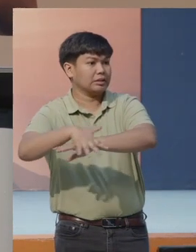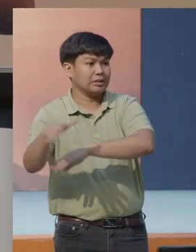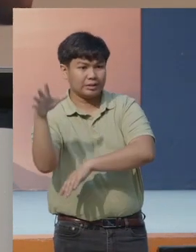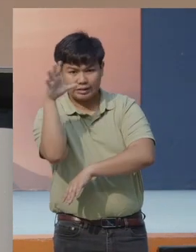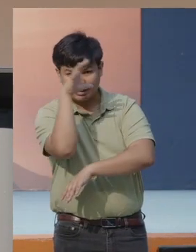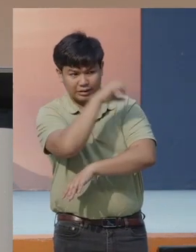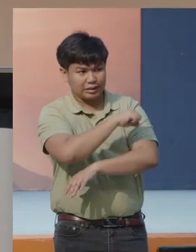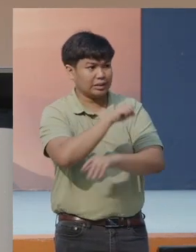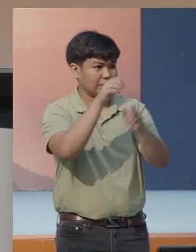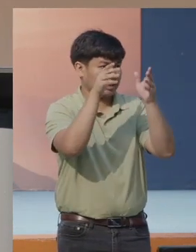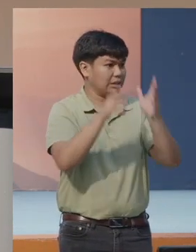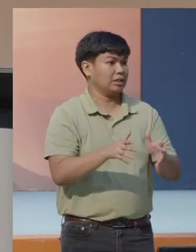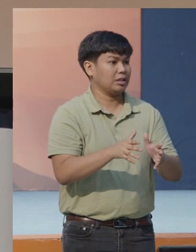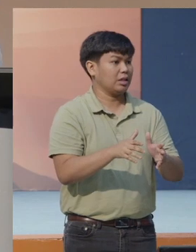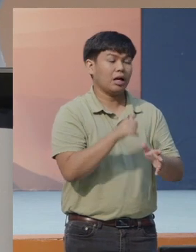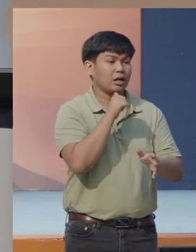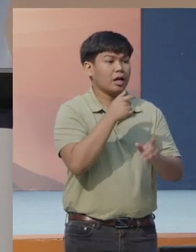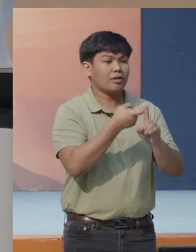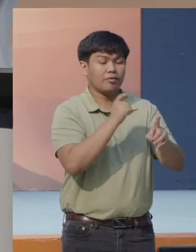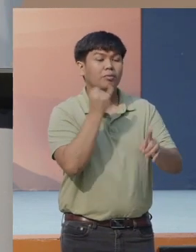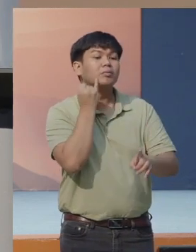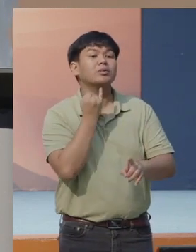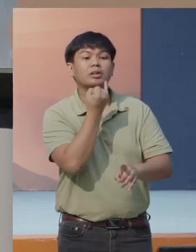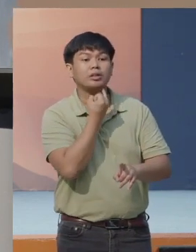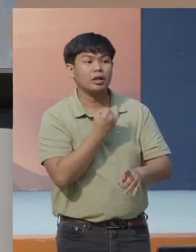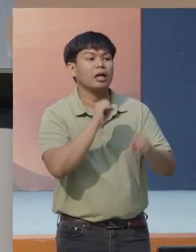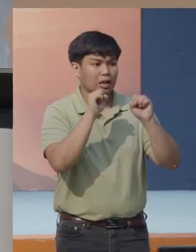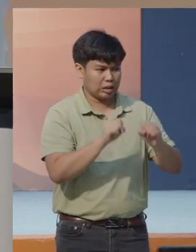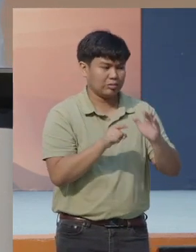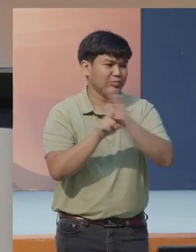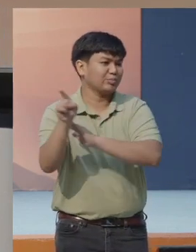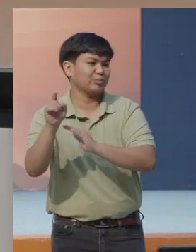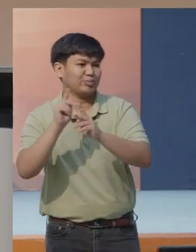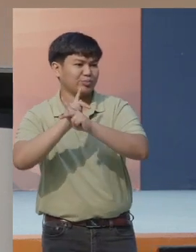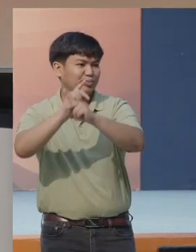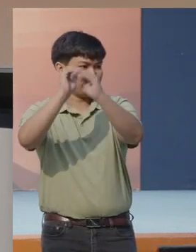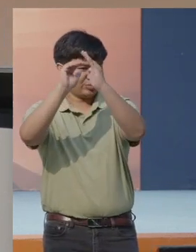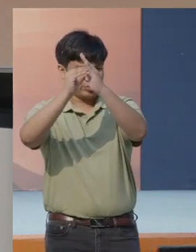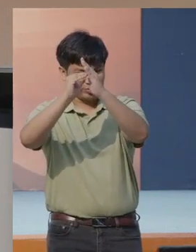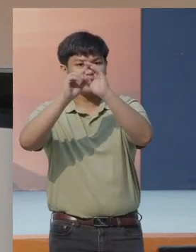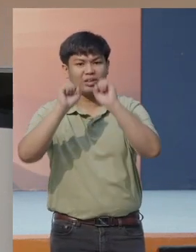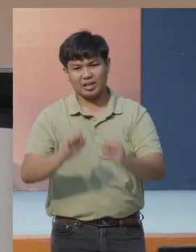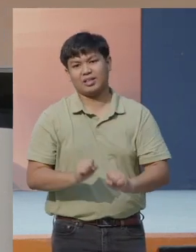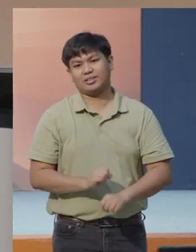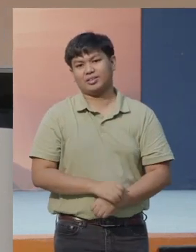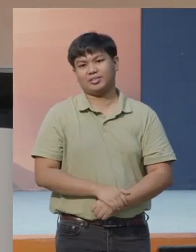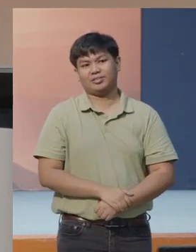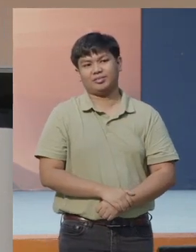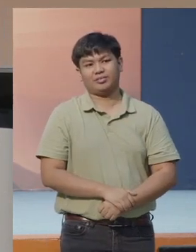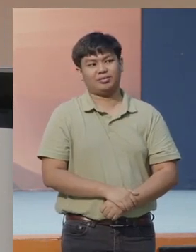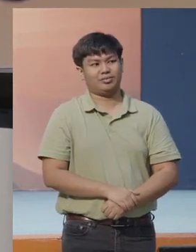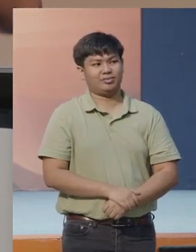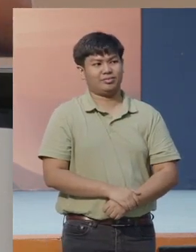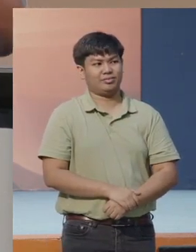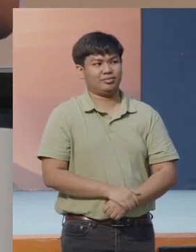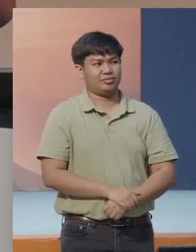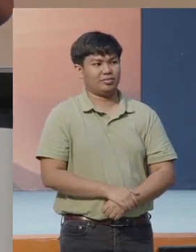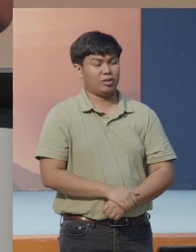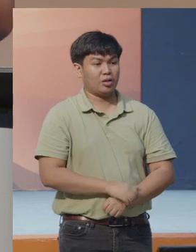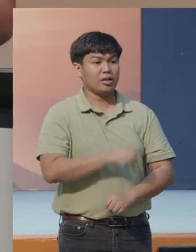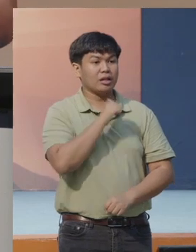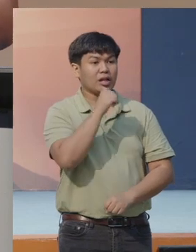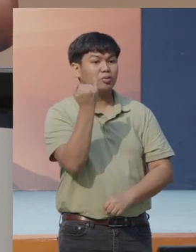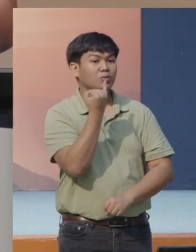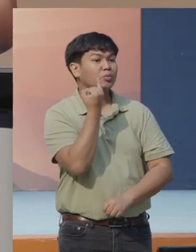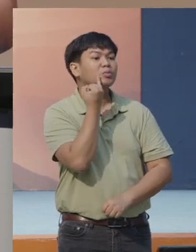stranger, kahit ibang lahi pa yan, they can be rescued by this law.